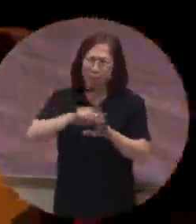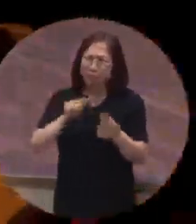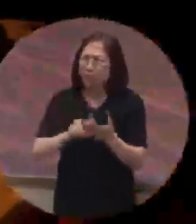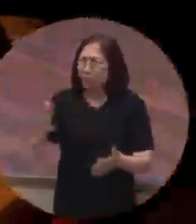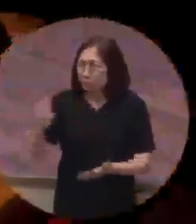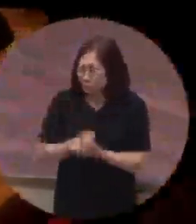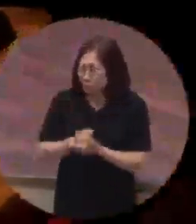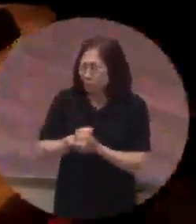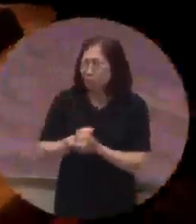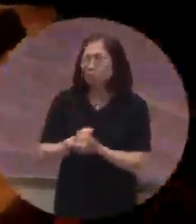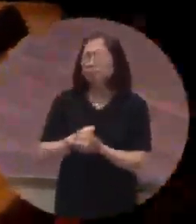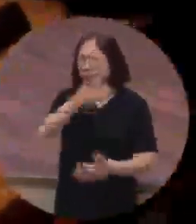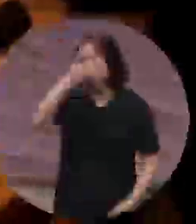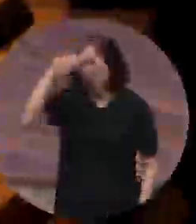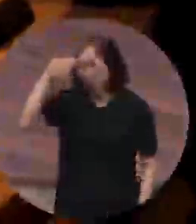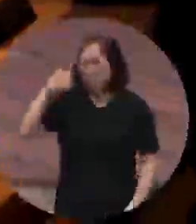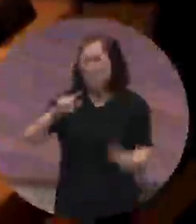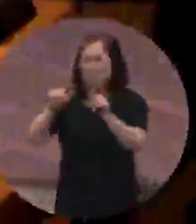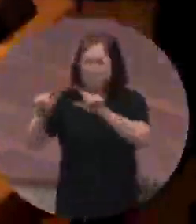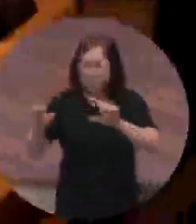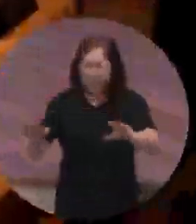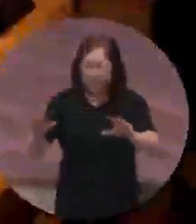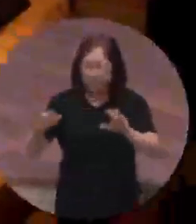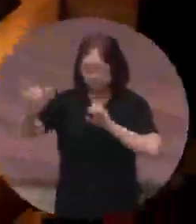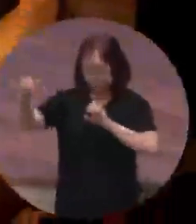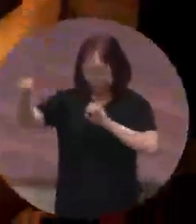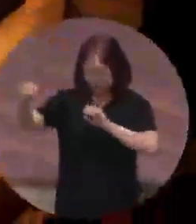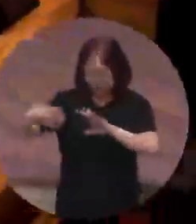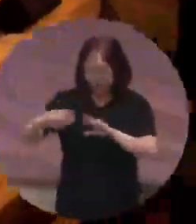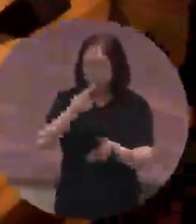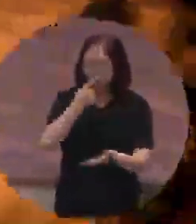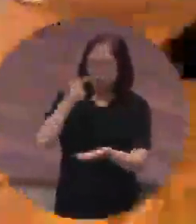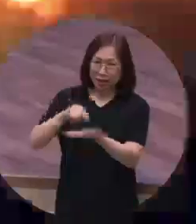청년들이 현장에서 받은 응답들을 같이 확인해 볼까요?